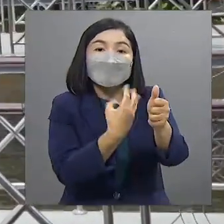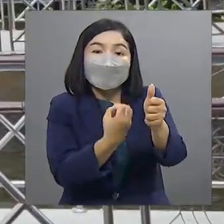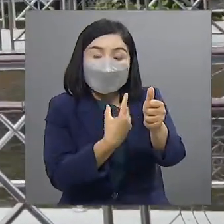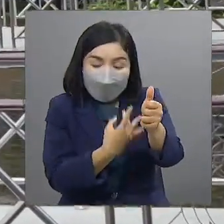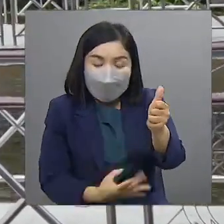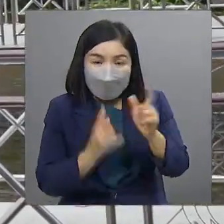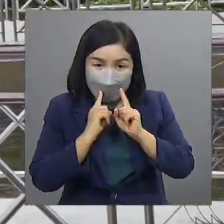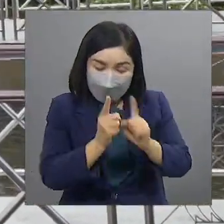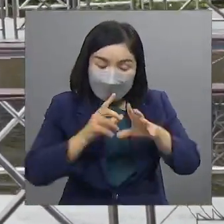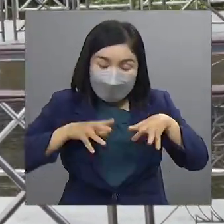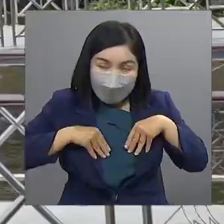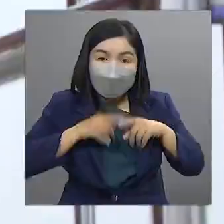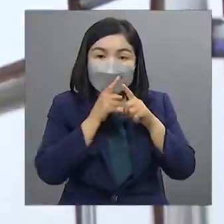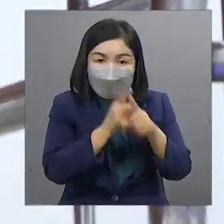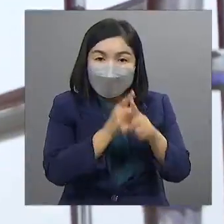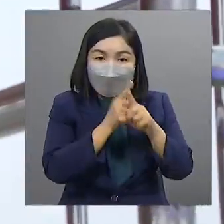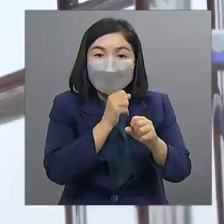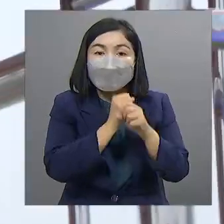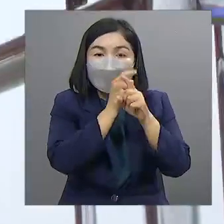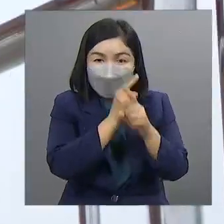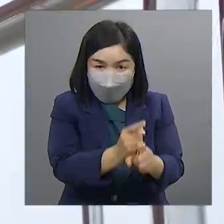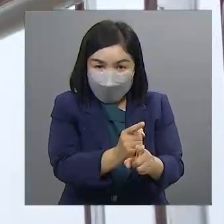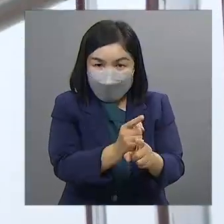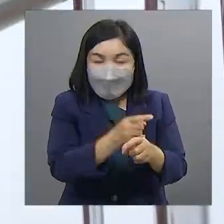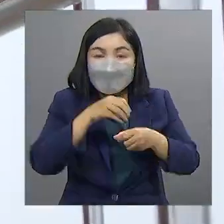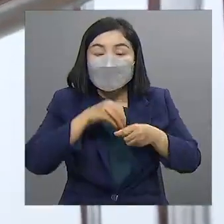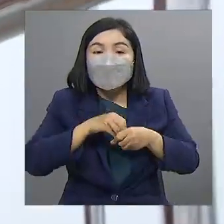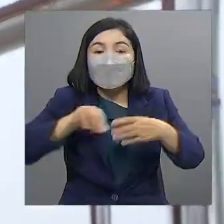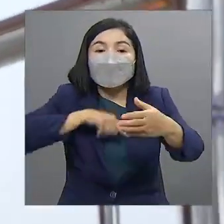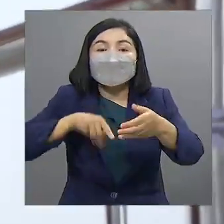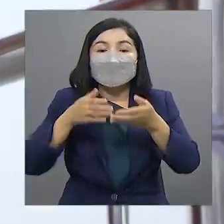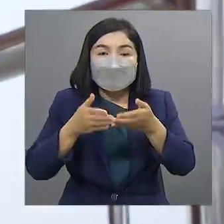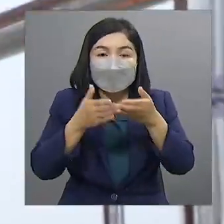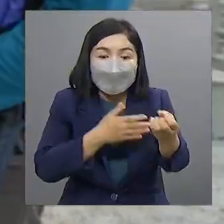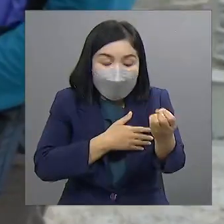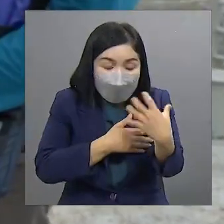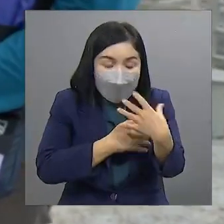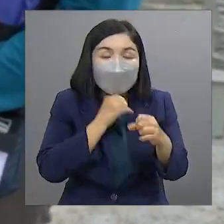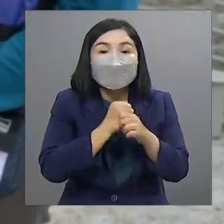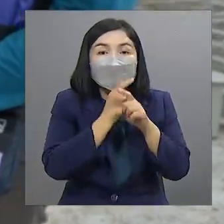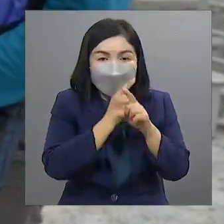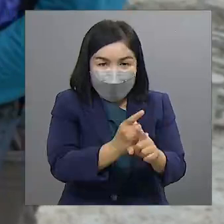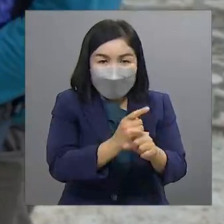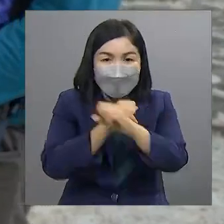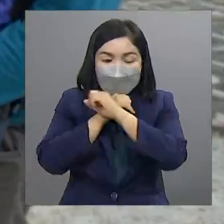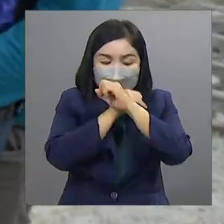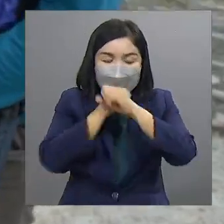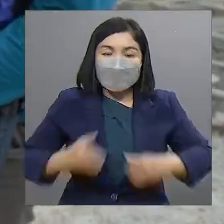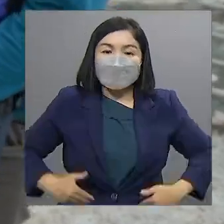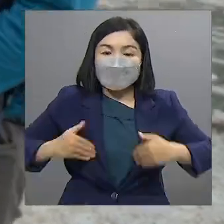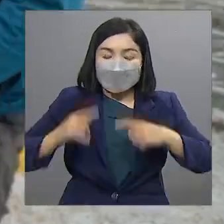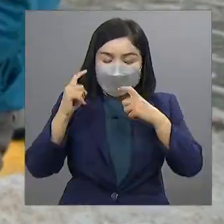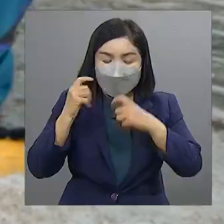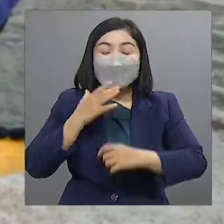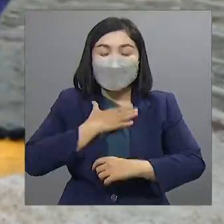คือปฏิบัติตามกฎของนายเรือนั่นเองนะคะเขาบอกยังไงก็ให้ทำตามนั้นเพื่อความปลอดภัยของเรานั่นเอง ใช่คร ับขอบคุณคุณเอกมากๆเล